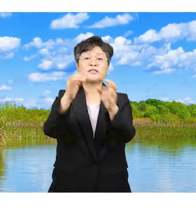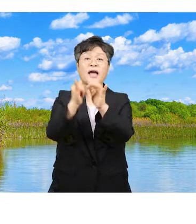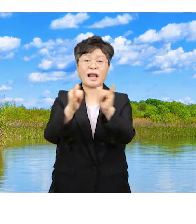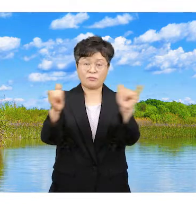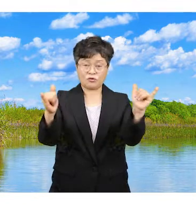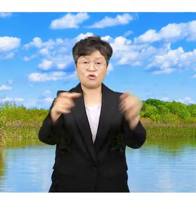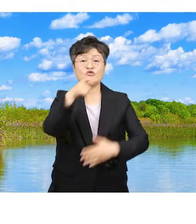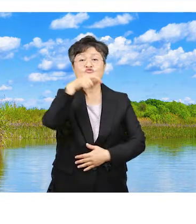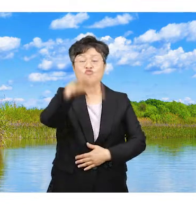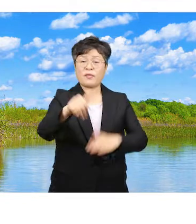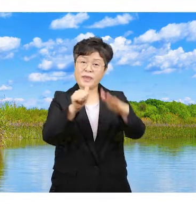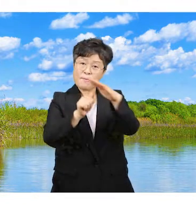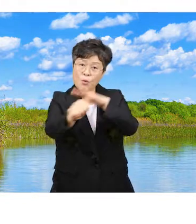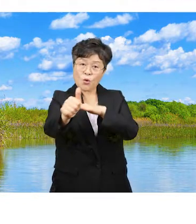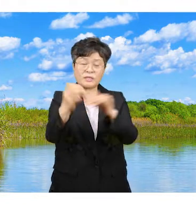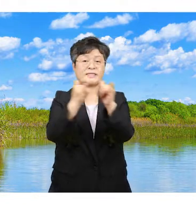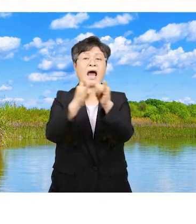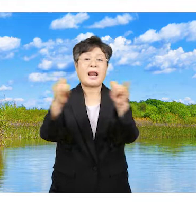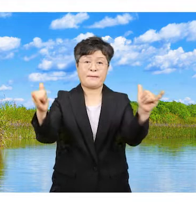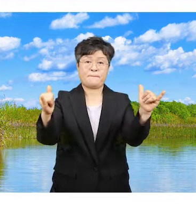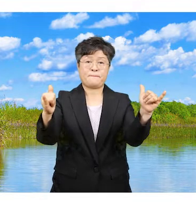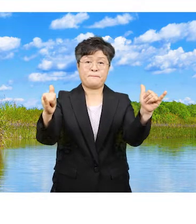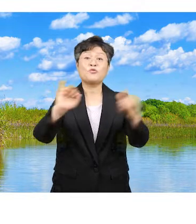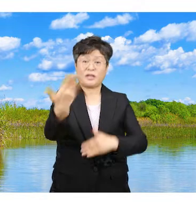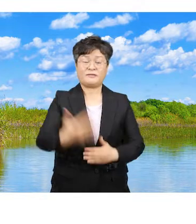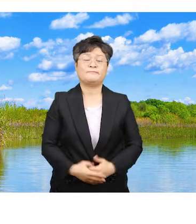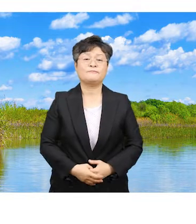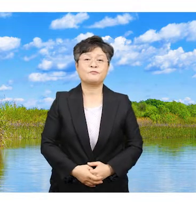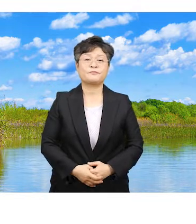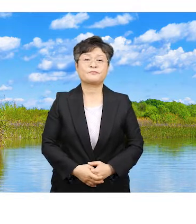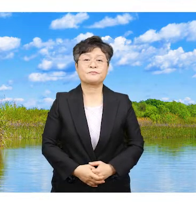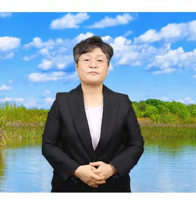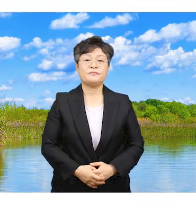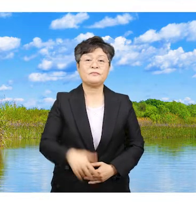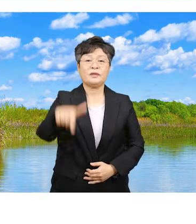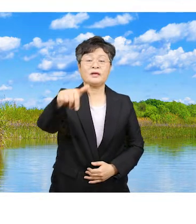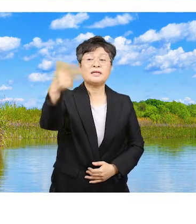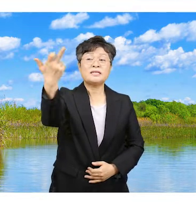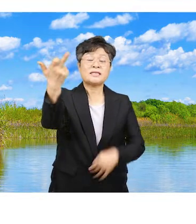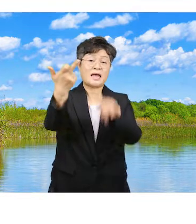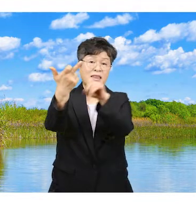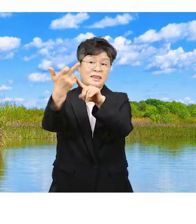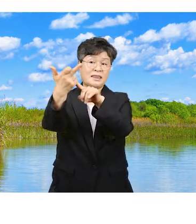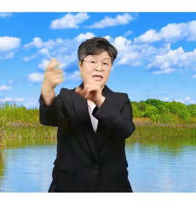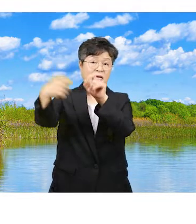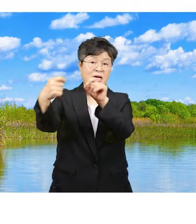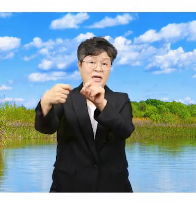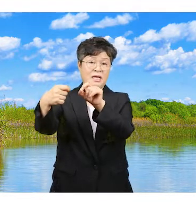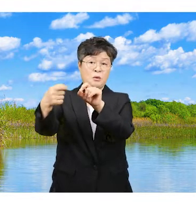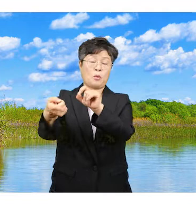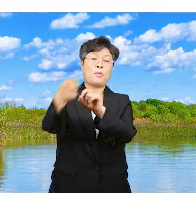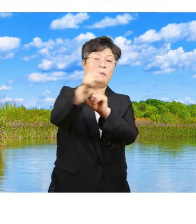가장 대표적인 인물로 또 자리매김을 하게 되죠. 광교산 자락 줄기에 있는데 이 줄기 바로